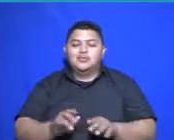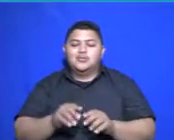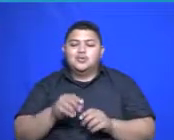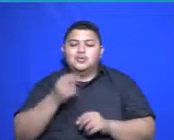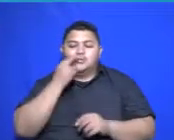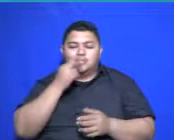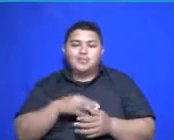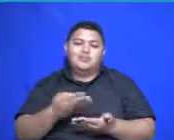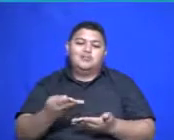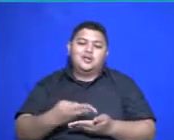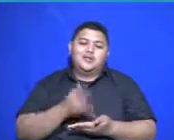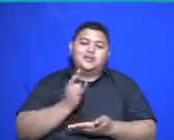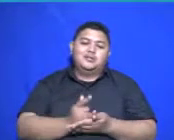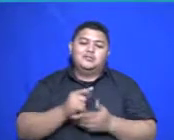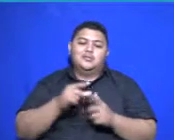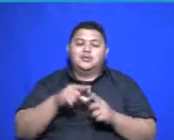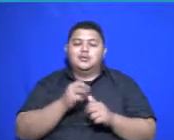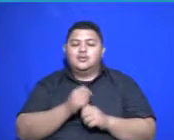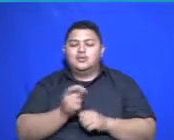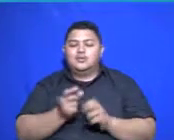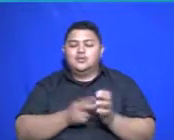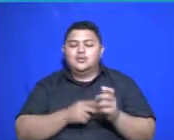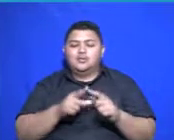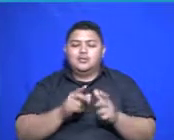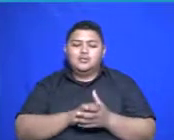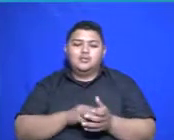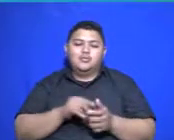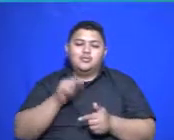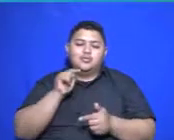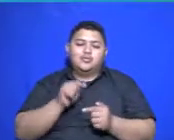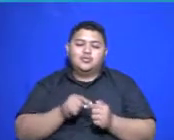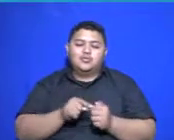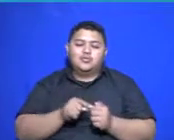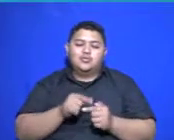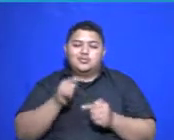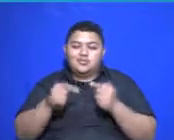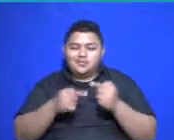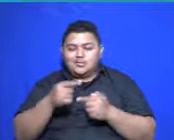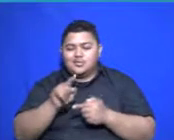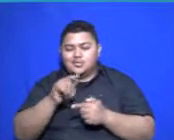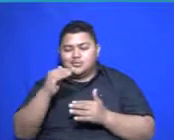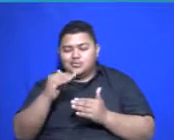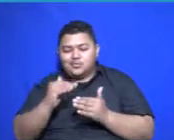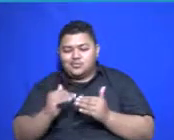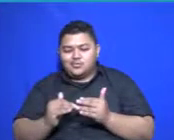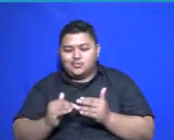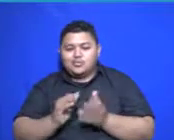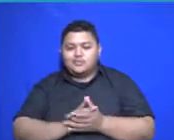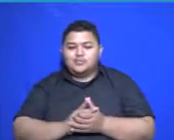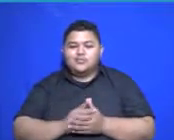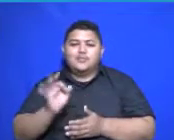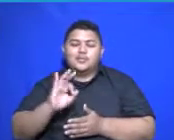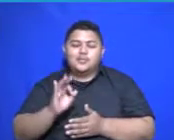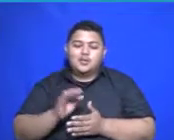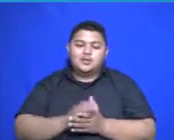minta agunan kepada nasabah. Itulah tujuannya kita terus pantau turun sehingga tidak ada